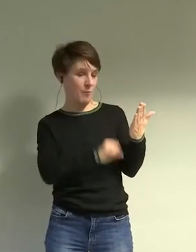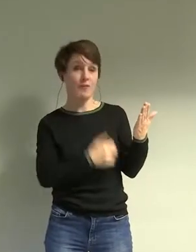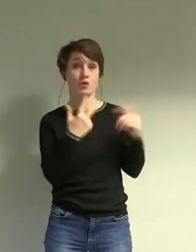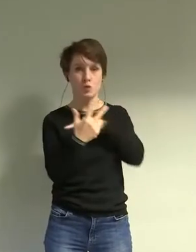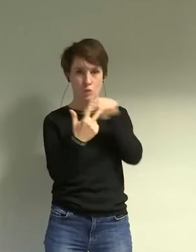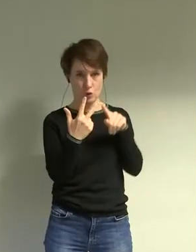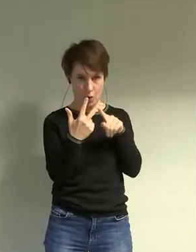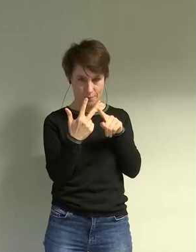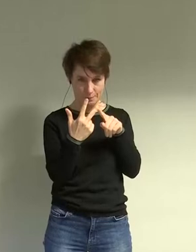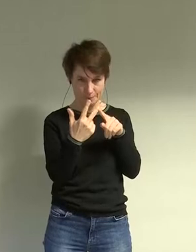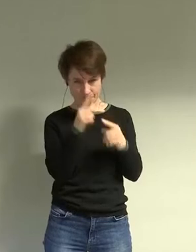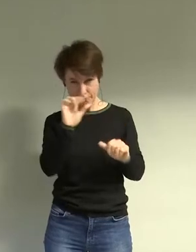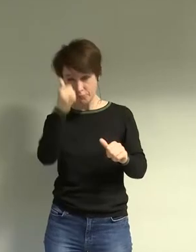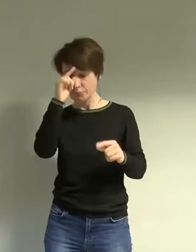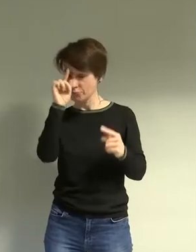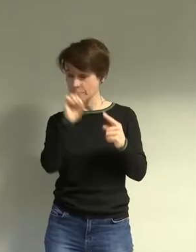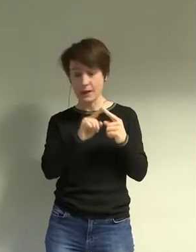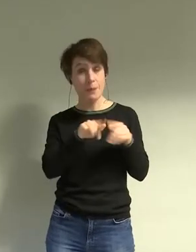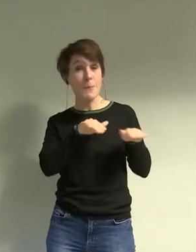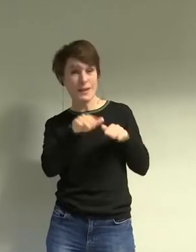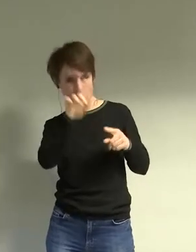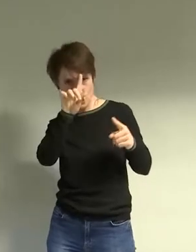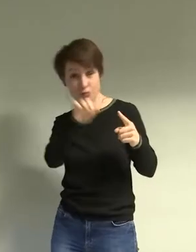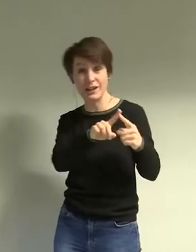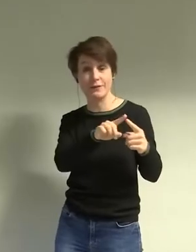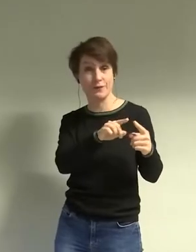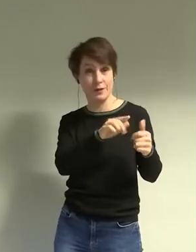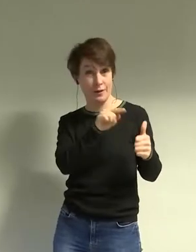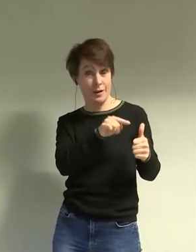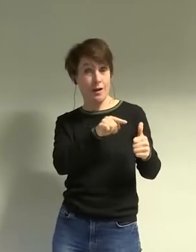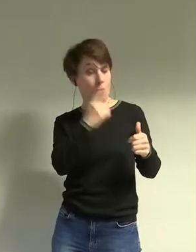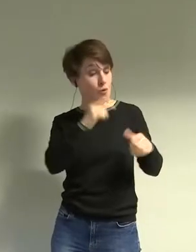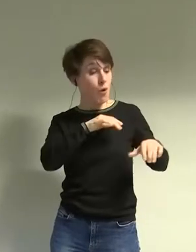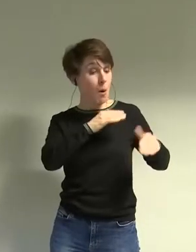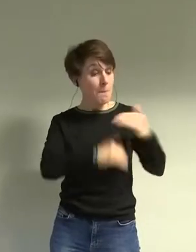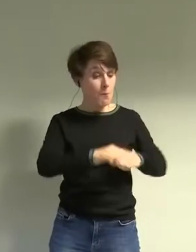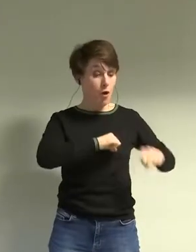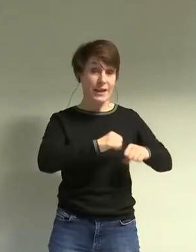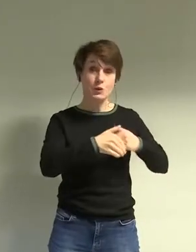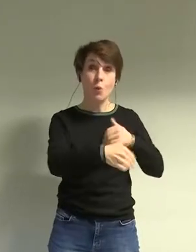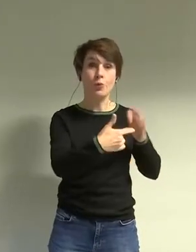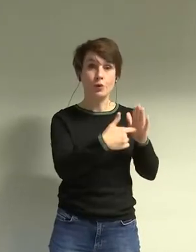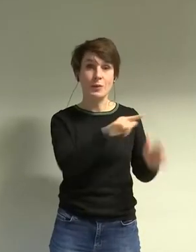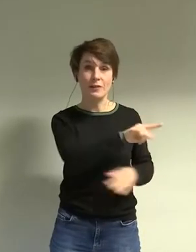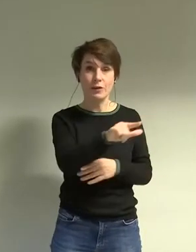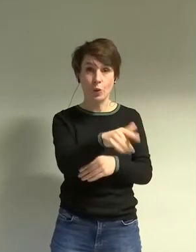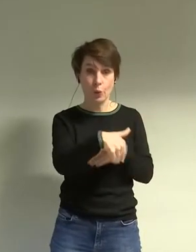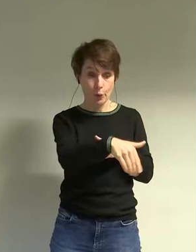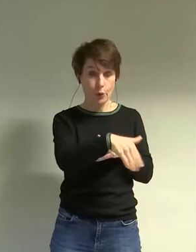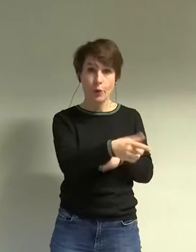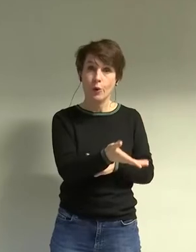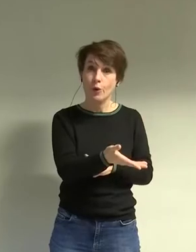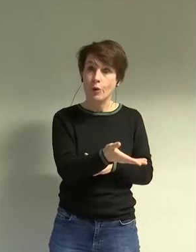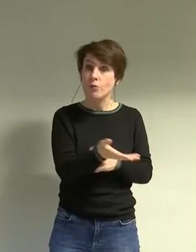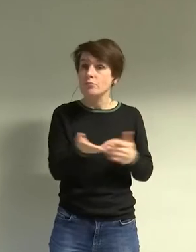la méthode et les objectifs annoncés à commencer par ce qui compose le plan d'action de 2022 visiblement à des principaux